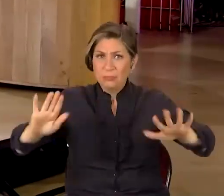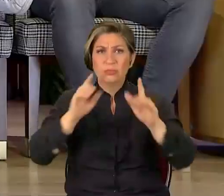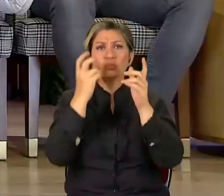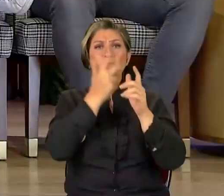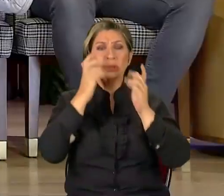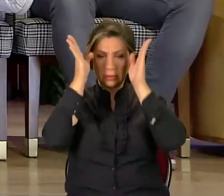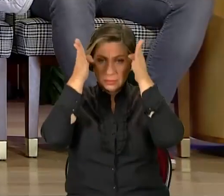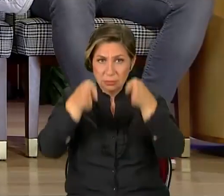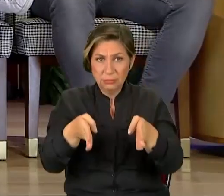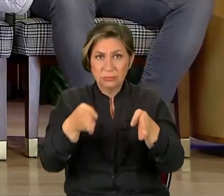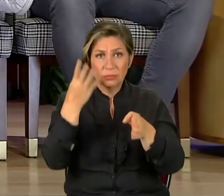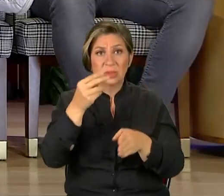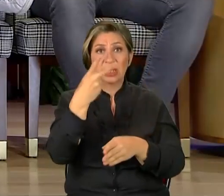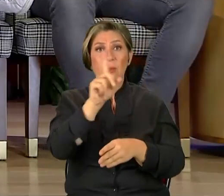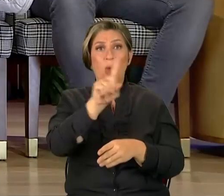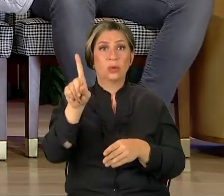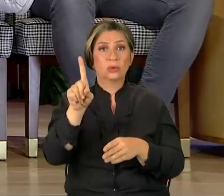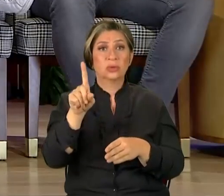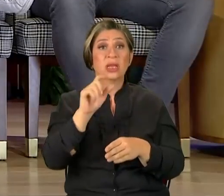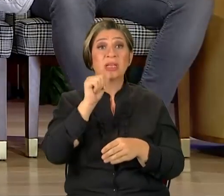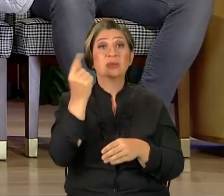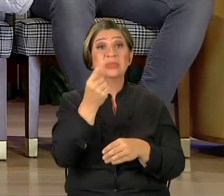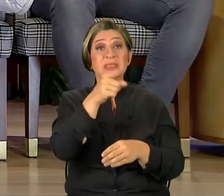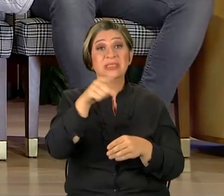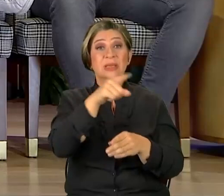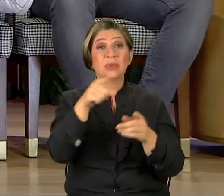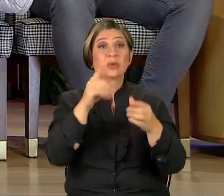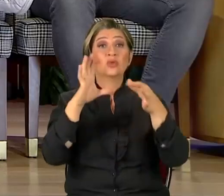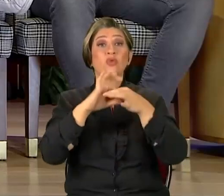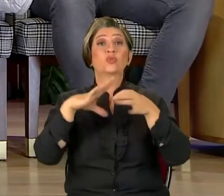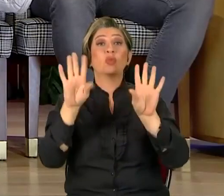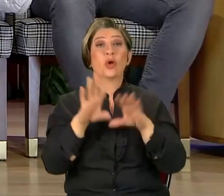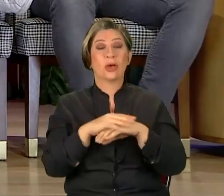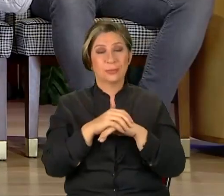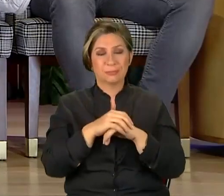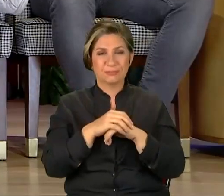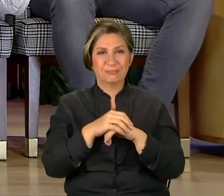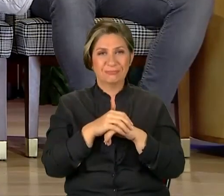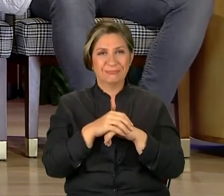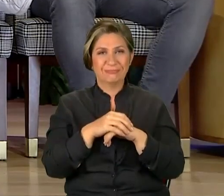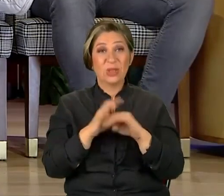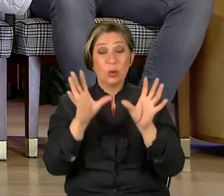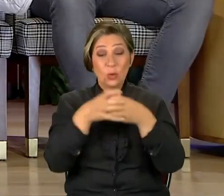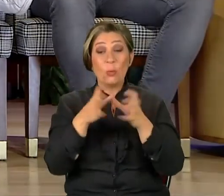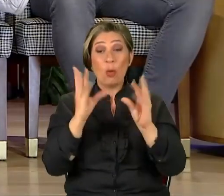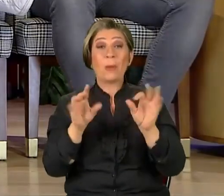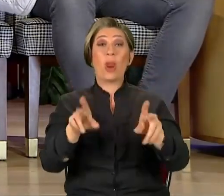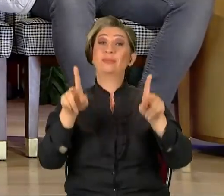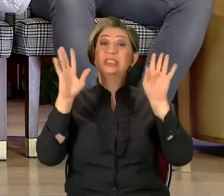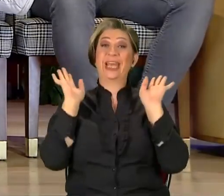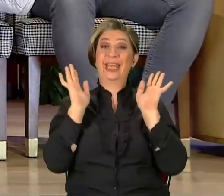müziğe odaklanmak. 2010. Evet. Ama hiçbirinizin söylediği birbirini tuttu. İşte grup olmak böyle bir